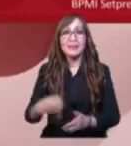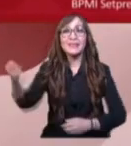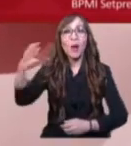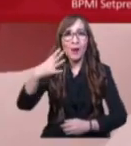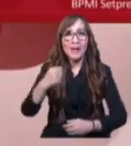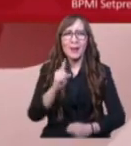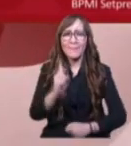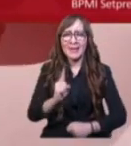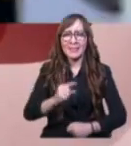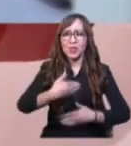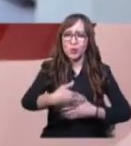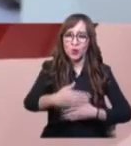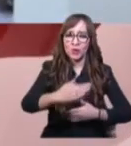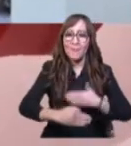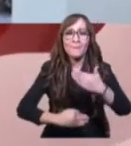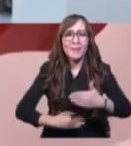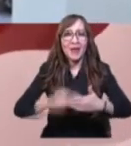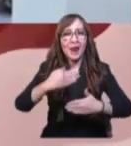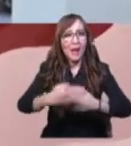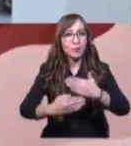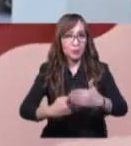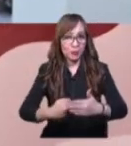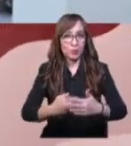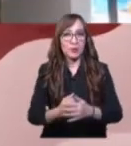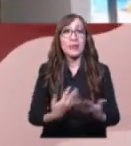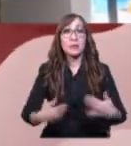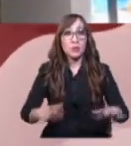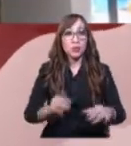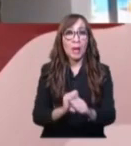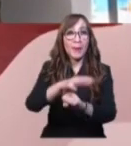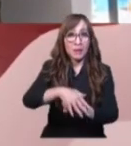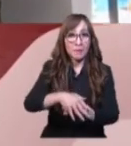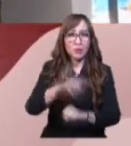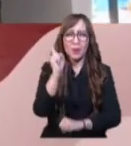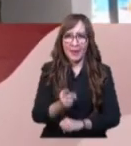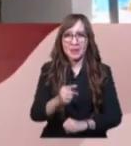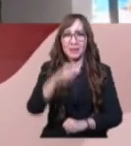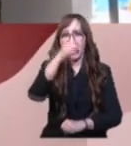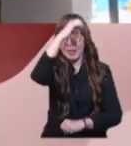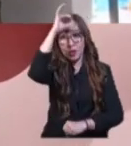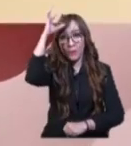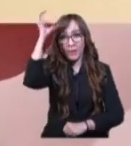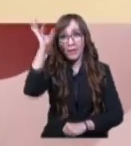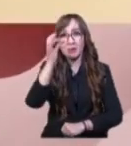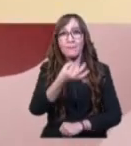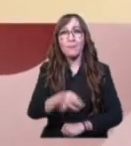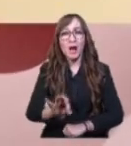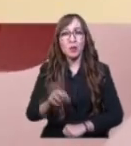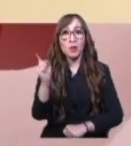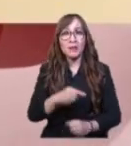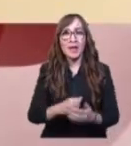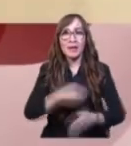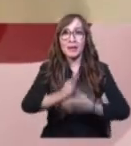sih sampai selesai pandemi juga. Saya yakin pasti akan ada inovasi baru yang dilahirkan dari industri kreatif